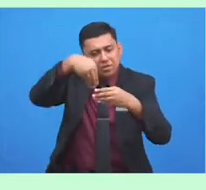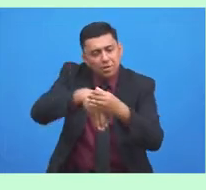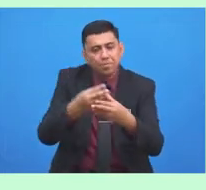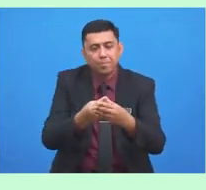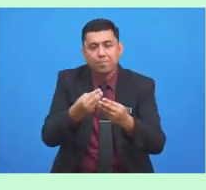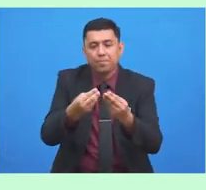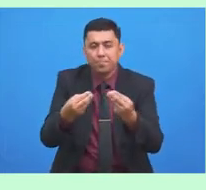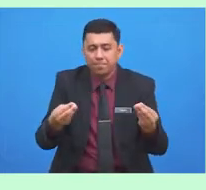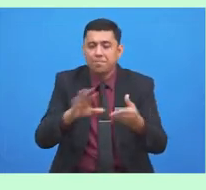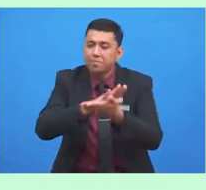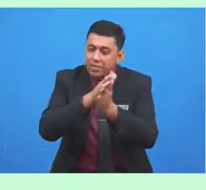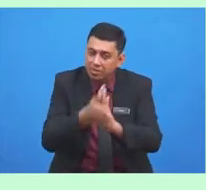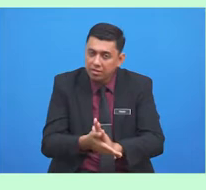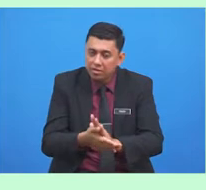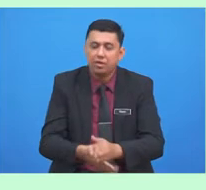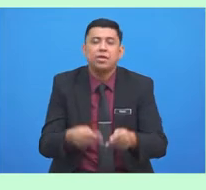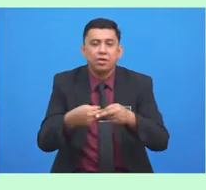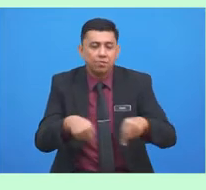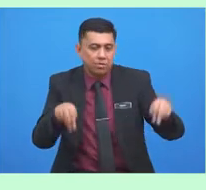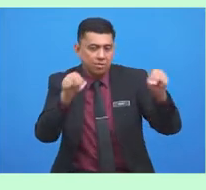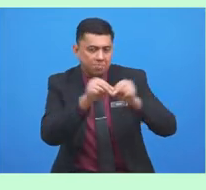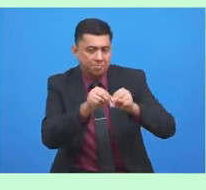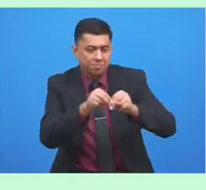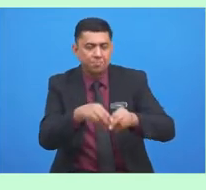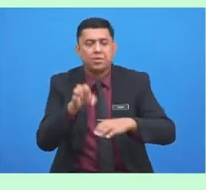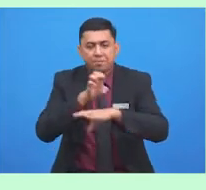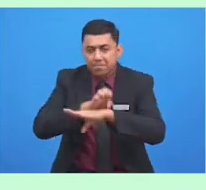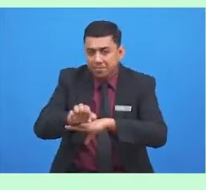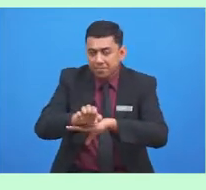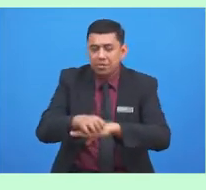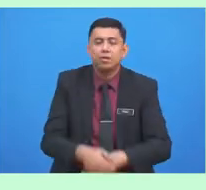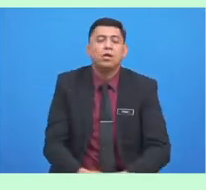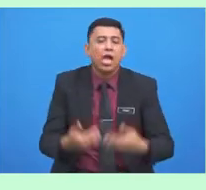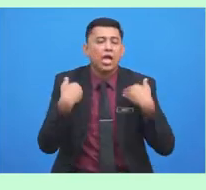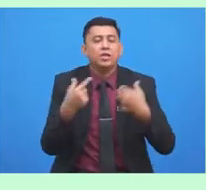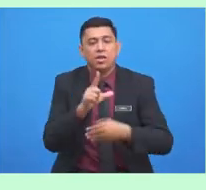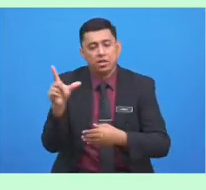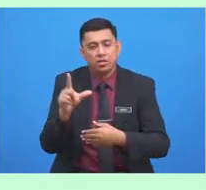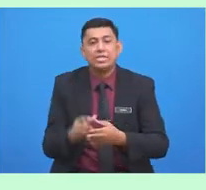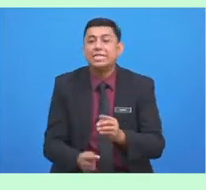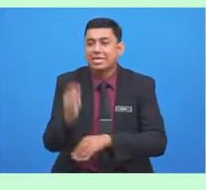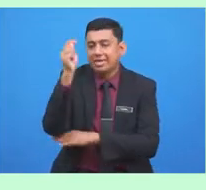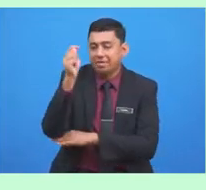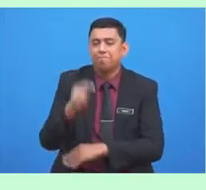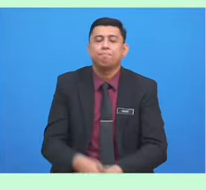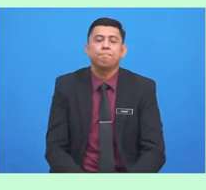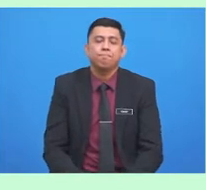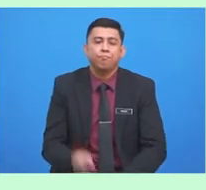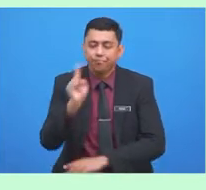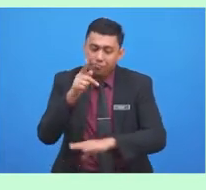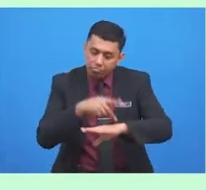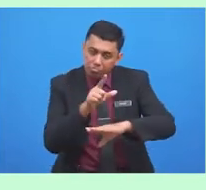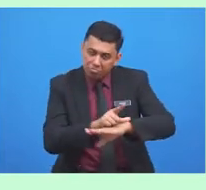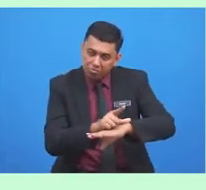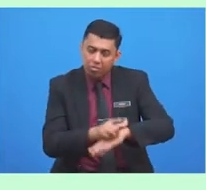dan menjadikan nilai keberkesanan kelepasan adalah tinggi. Manakala